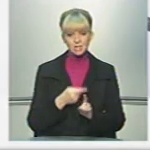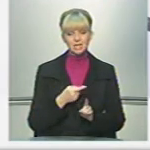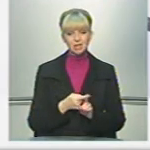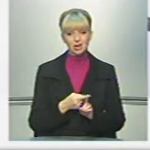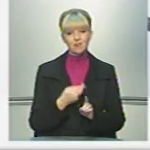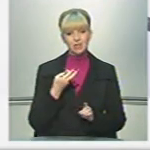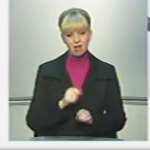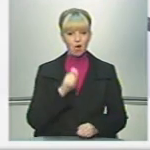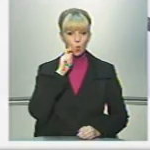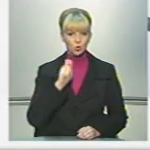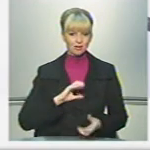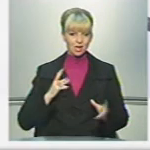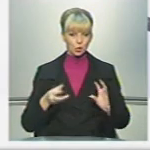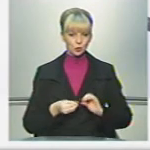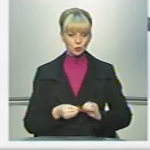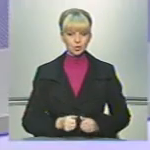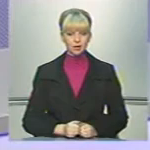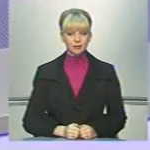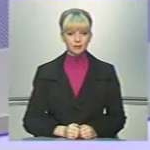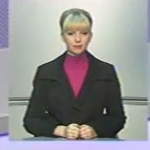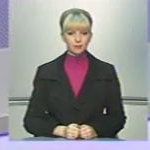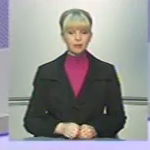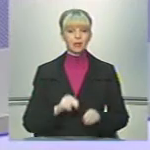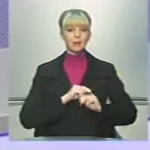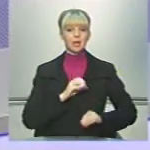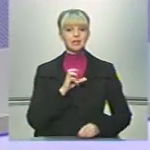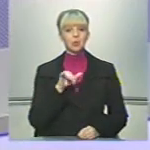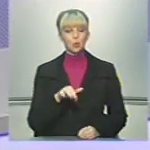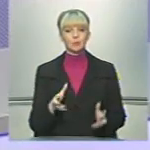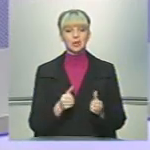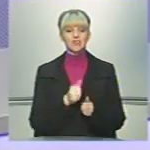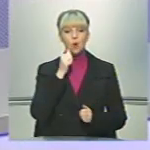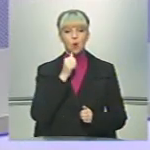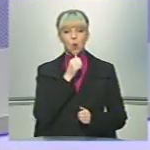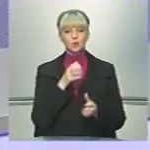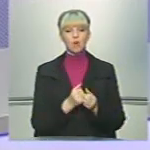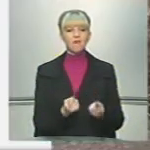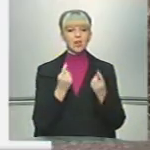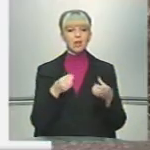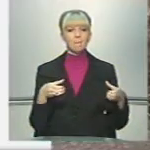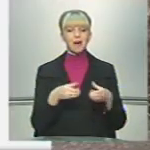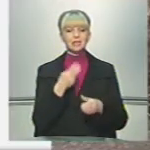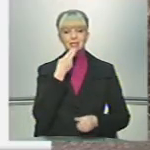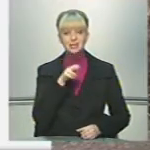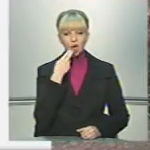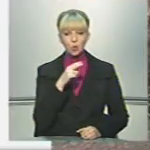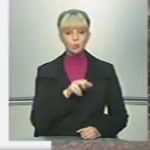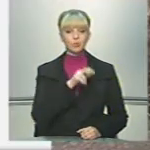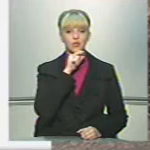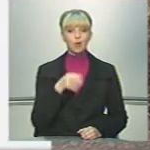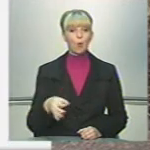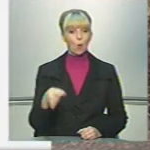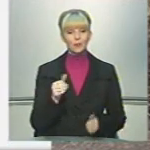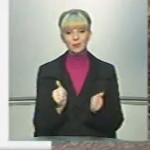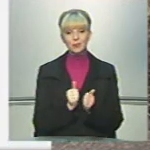найпозитивніший для України результат. Працівники СБУ затримали контрабанду великої партії цигарок. У Чернівецькій